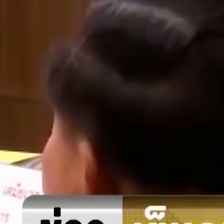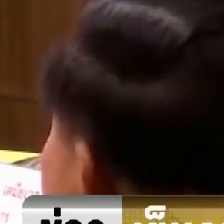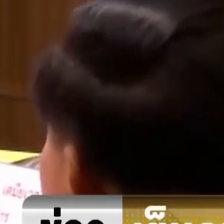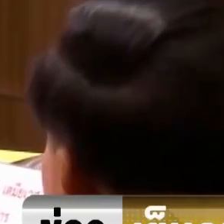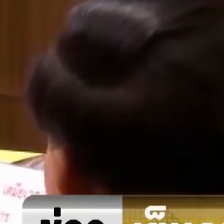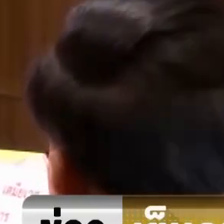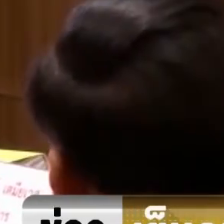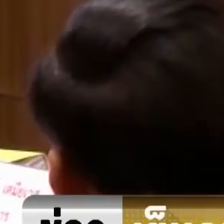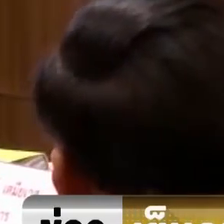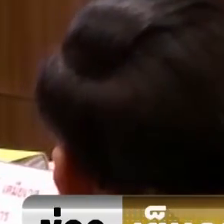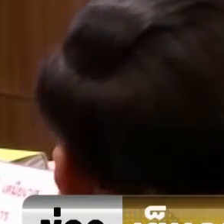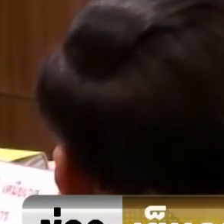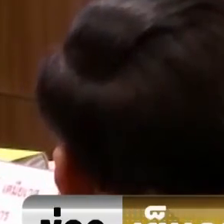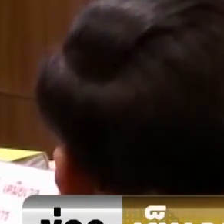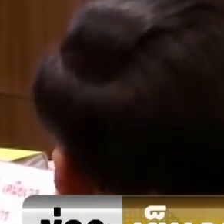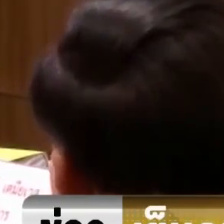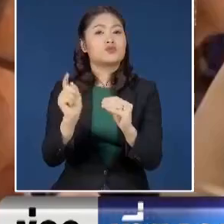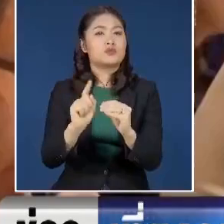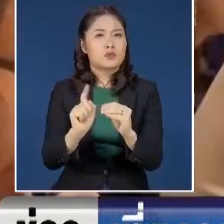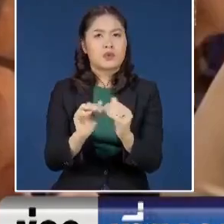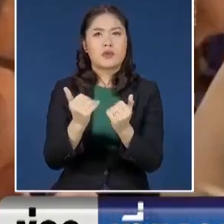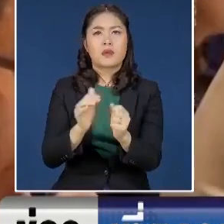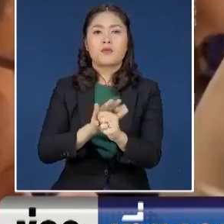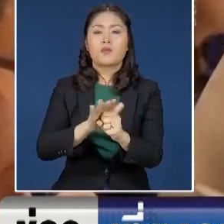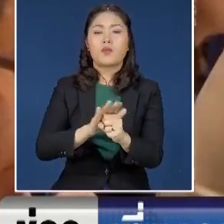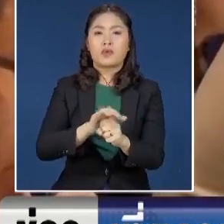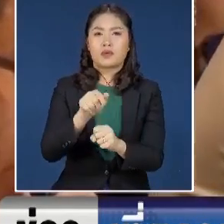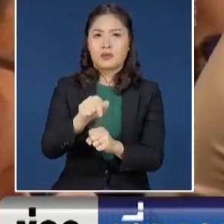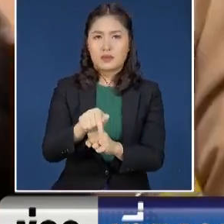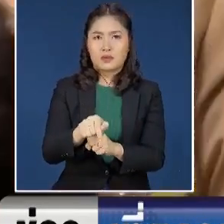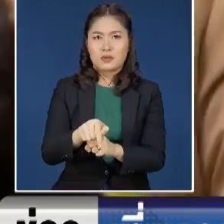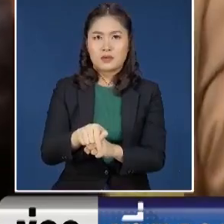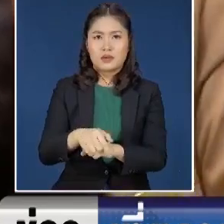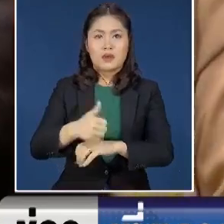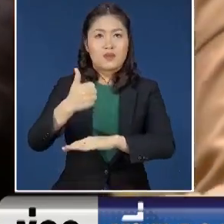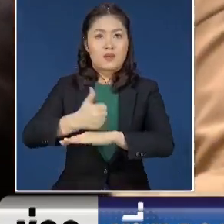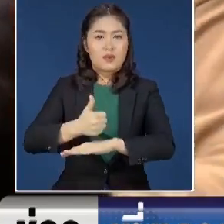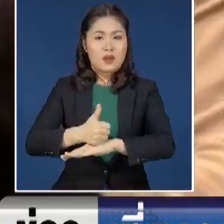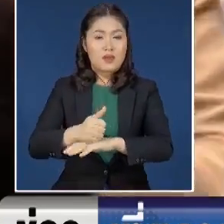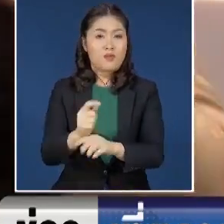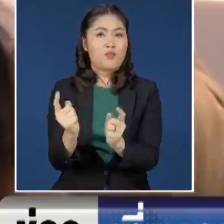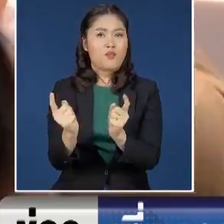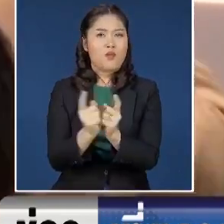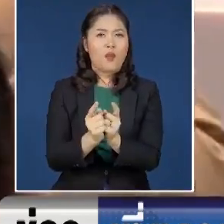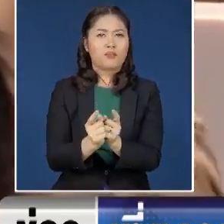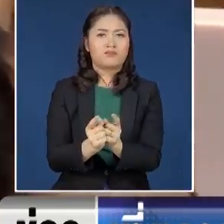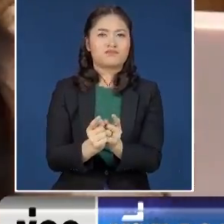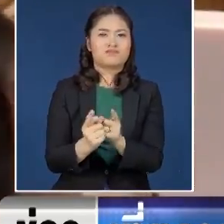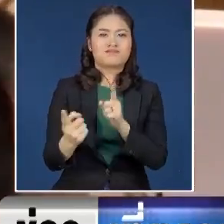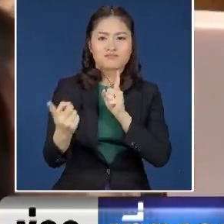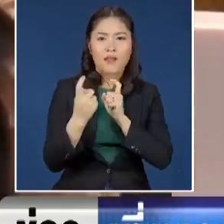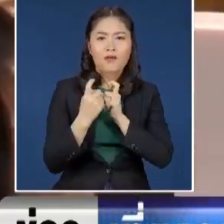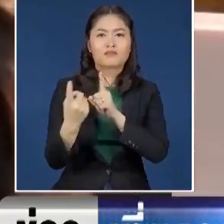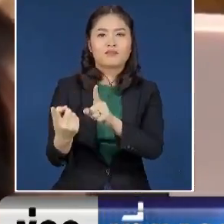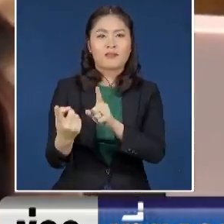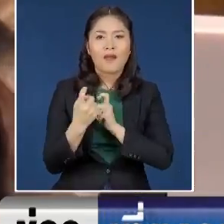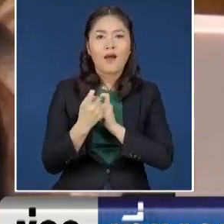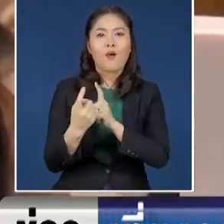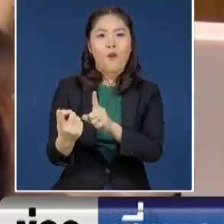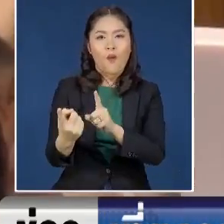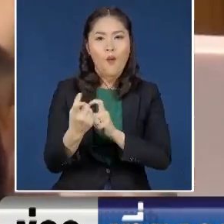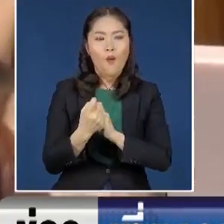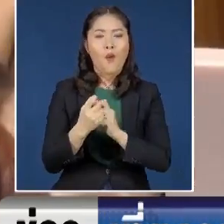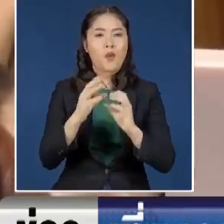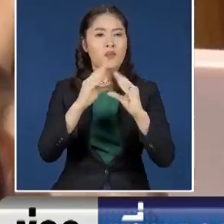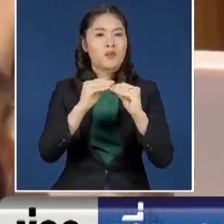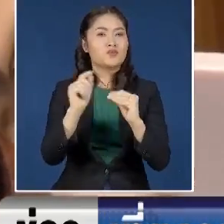อ ้วีรบุรุษนาแกนะคุณ ท่านเสรีพิสุทธิ์คุณศิระเจนจาคะกับคุณปรินาเนี่ยโอ้โหฉะกันตั้งแต่เริ่มเปิดประชุมเลยคุณธ